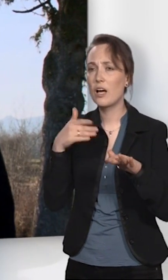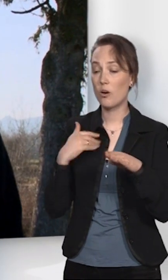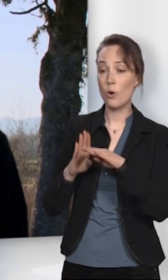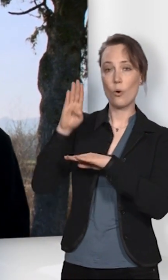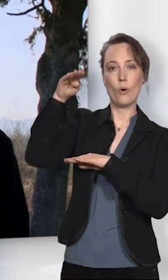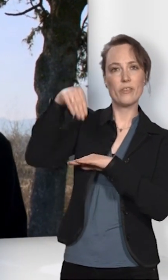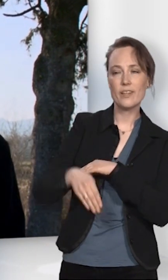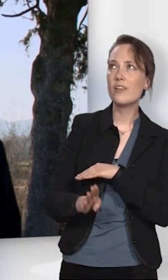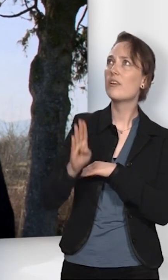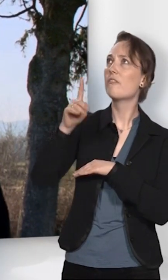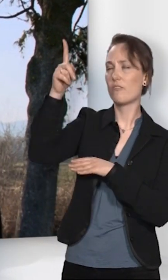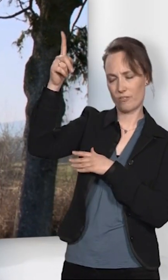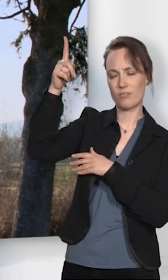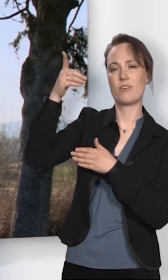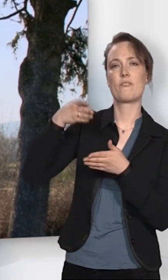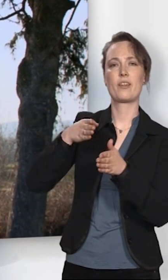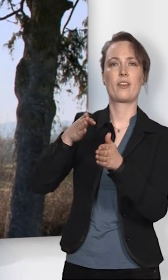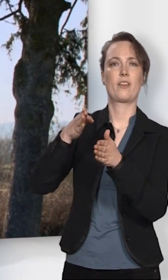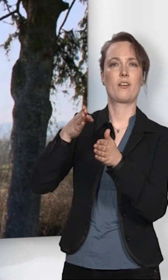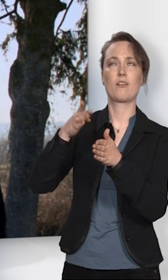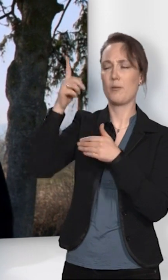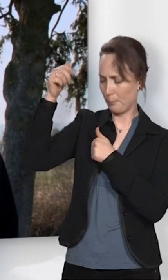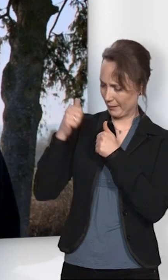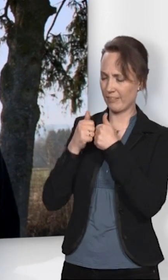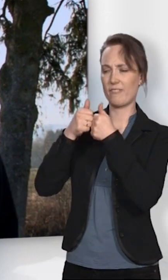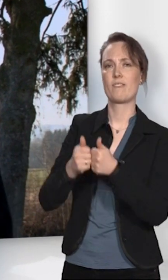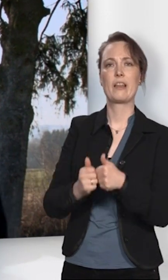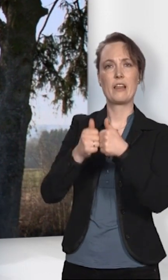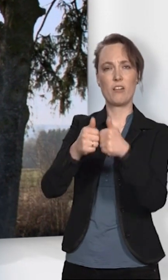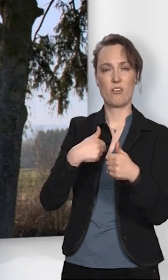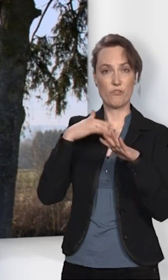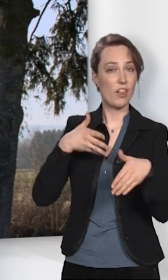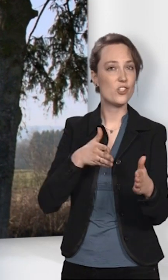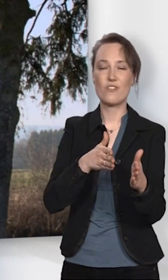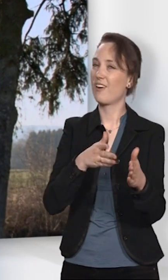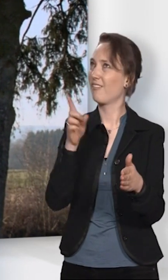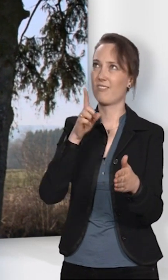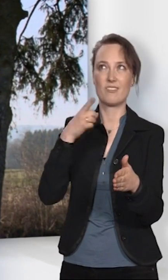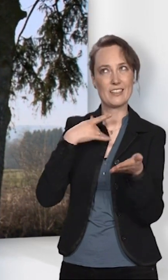der Weg. Und er ist mit mir auf dem Weg. Ich bin nicht auf dem Holzweg, ich bin auf einem Christusweg.